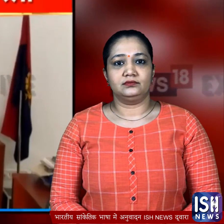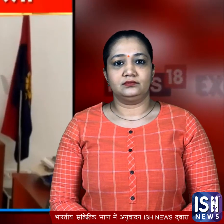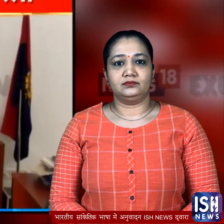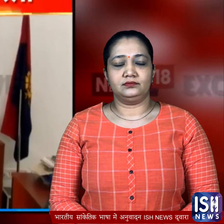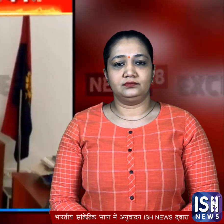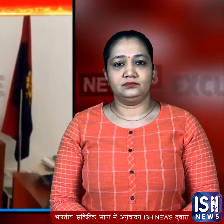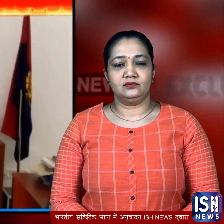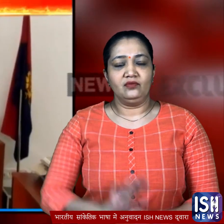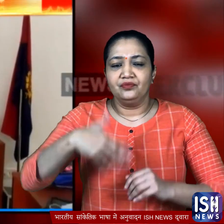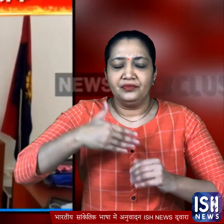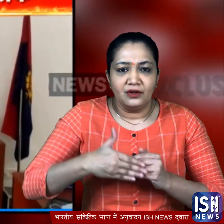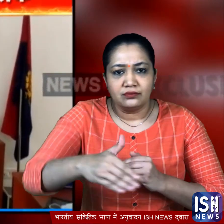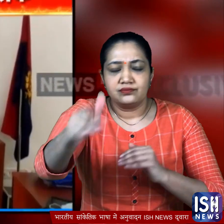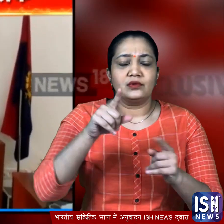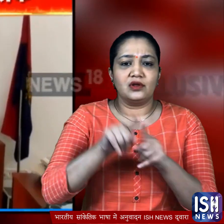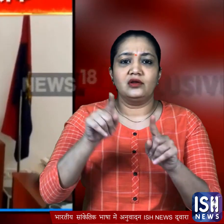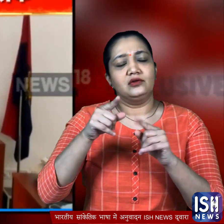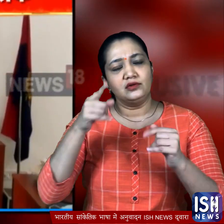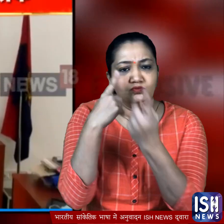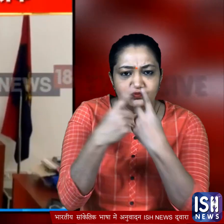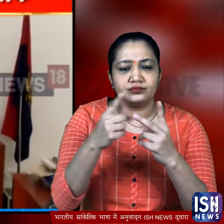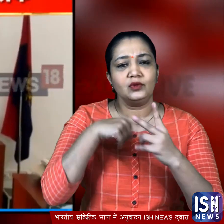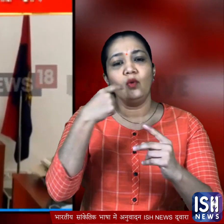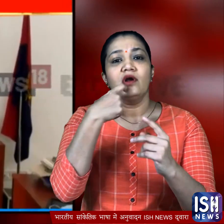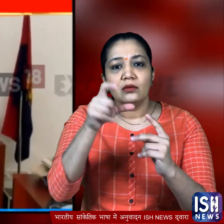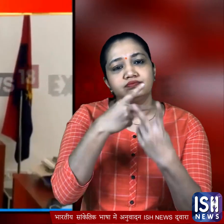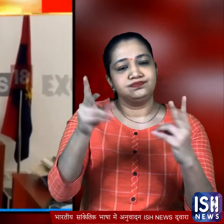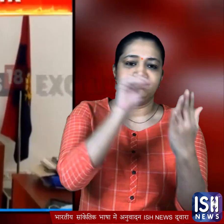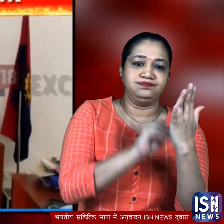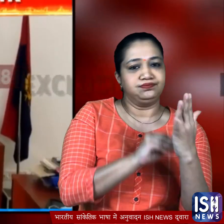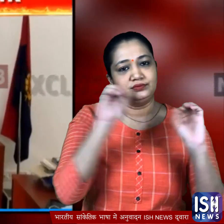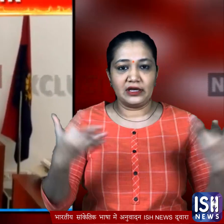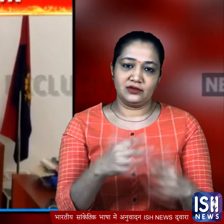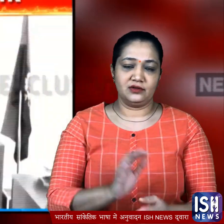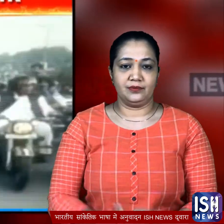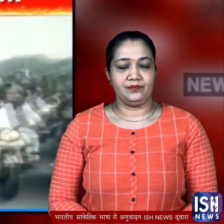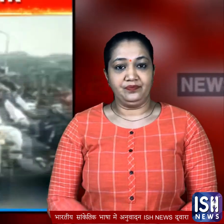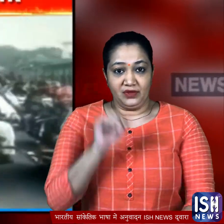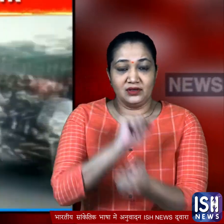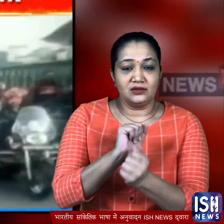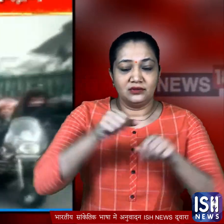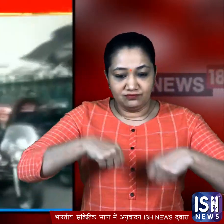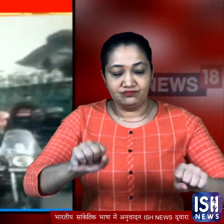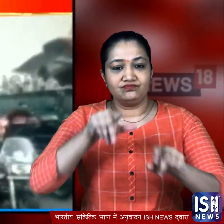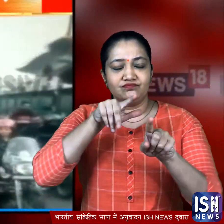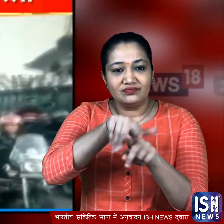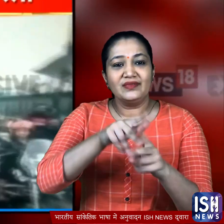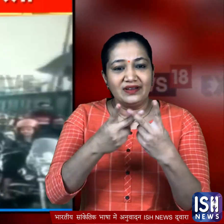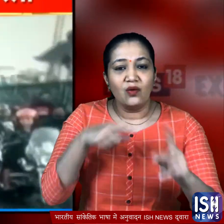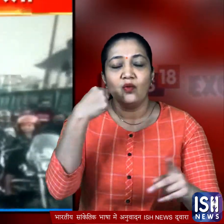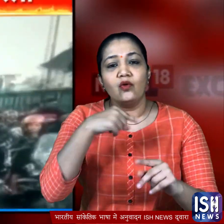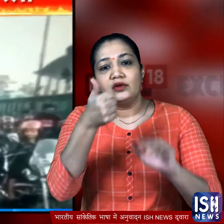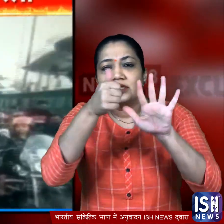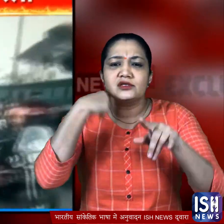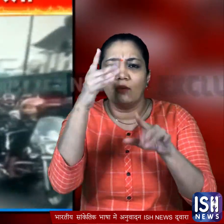हुए आगे जब बढ़े हैं, जब संज्ञान में आया है, तब इनके खिलाफ ये सारी कार्रवाई की गई है। पुलिस ने बाइक रैली में शामिल 6 लोगों